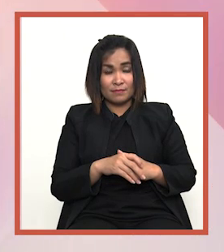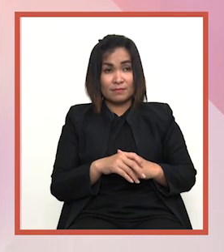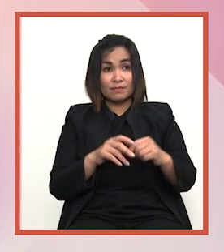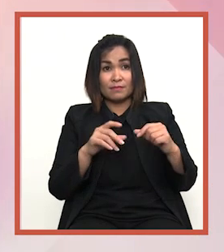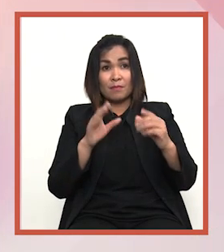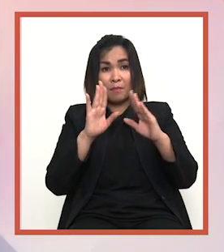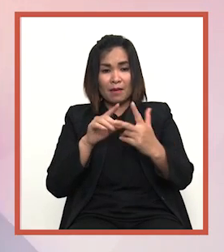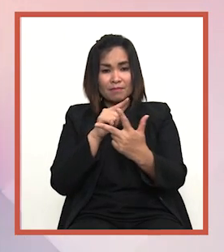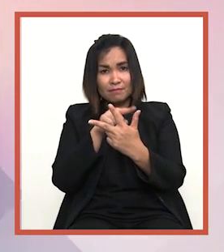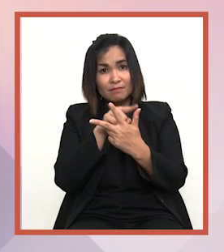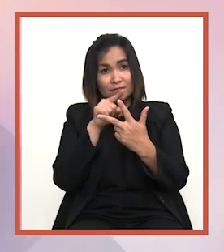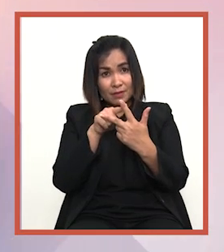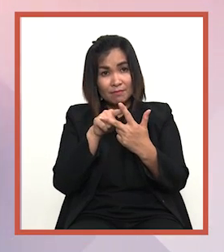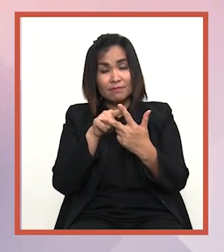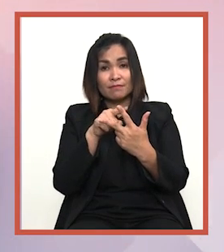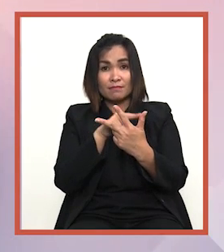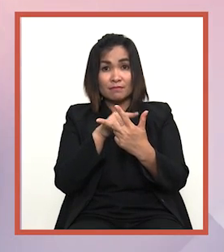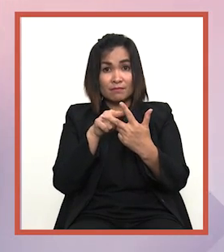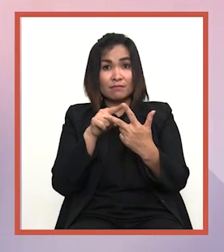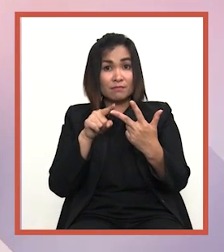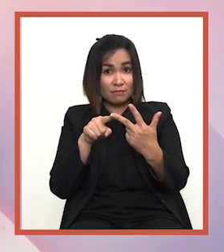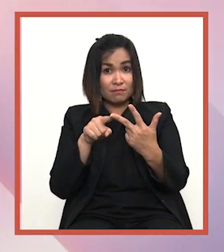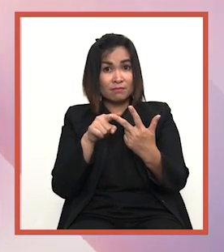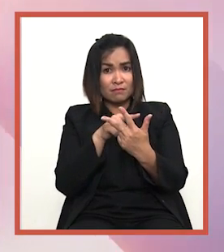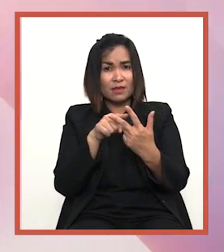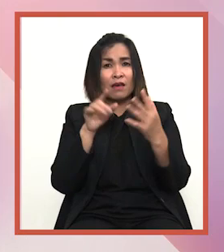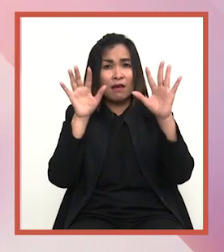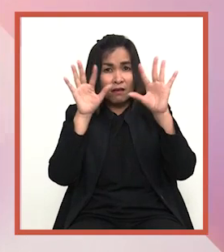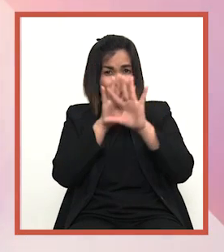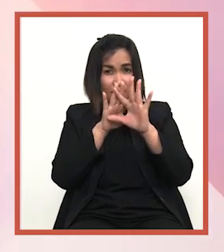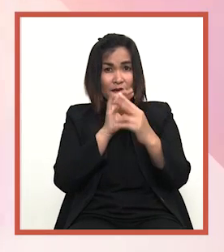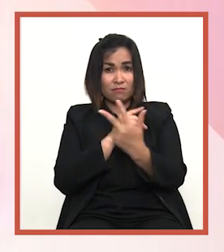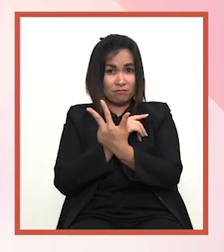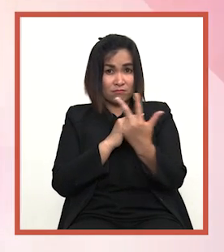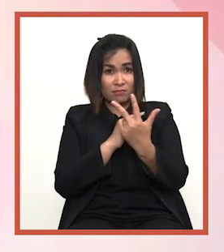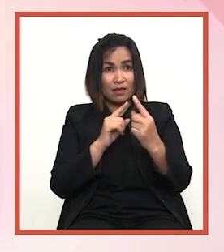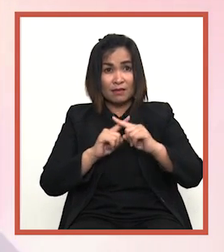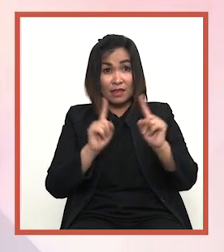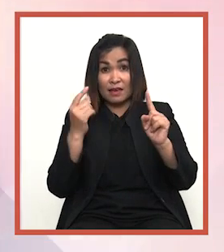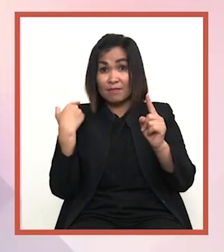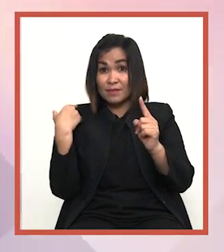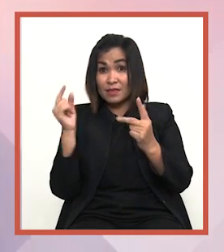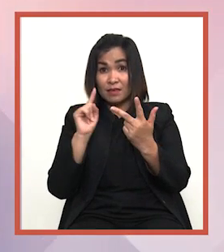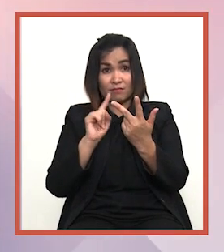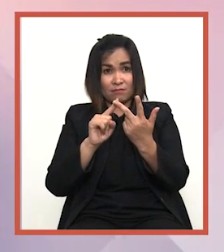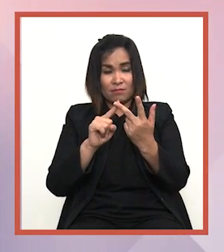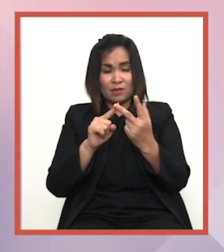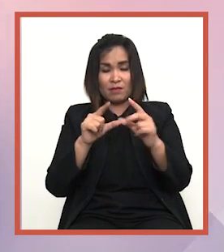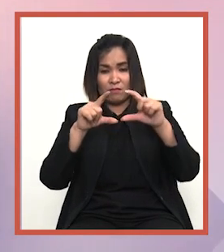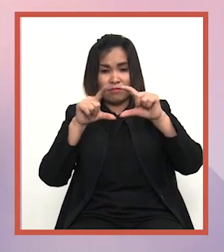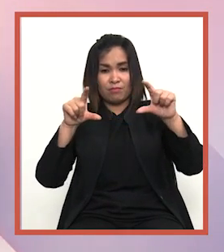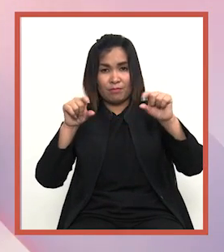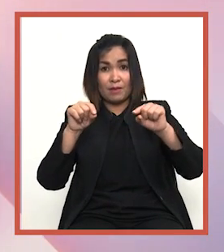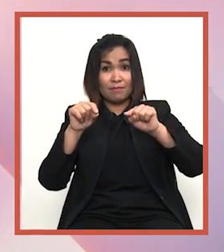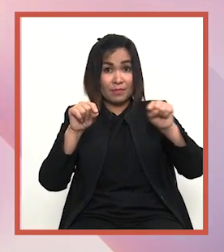แบบการทำงานแบบงานสมบูรณ์แบบงานติดตั้งนะครับลักษณะจะคล้ายๆกันแตกต่างกับตรงแบบงานติดตั้งนะครับที่ตัดขีด